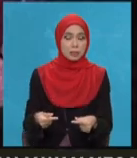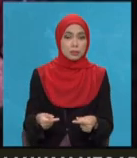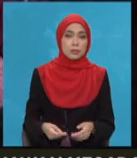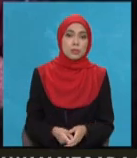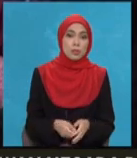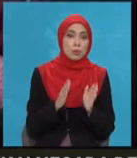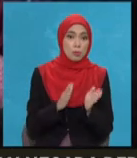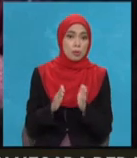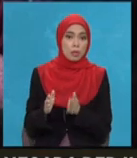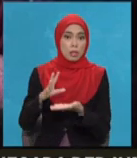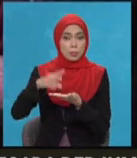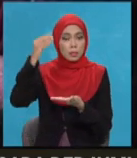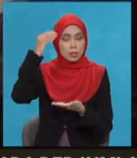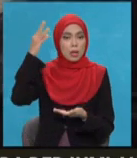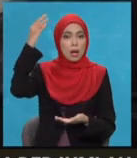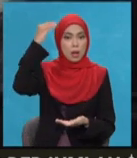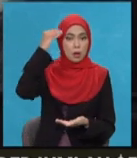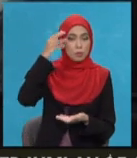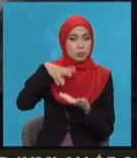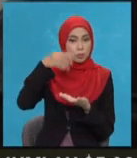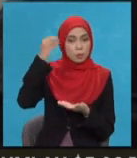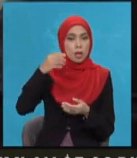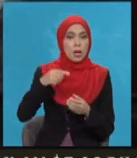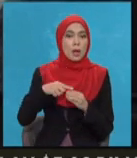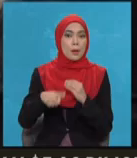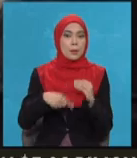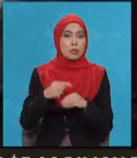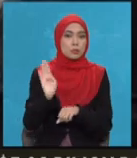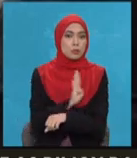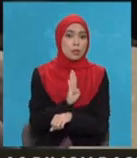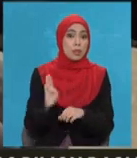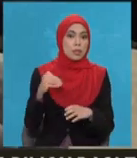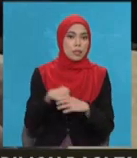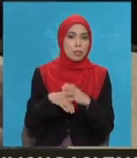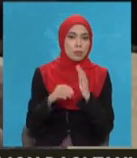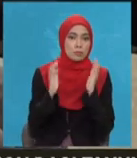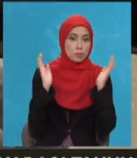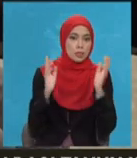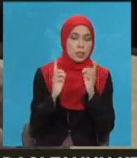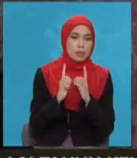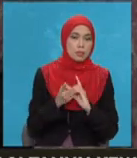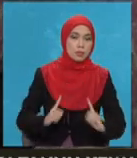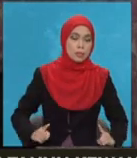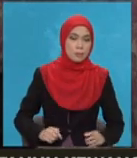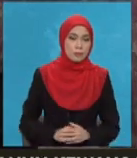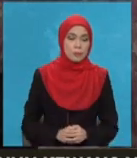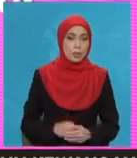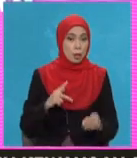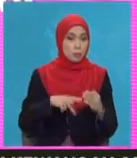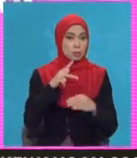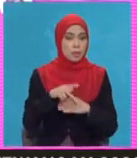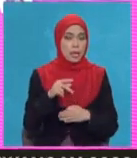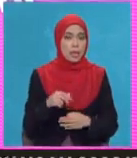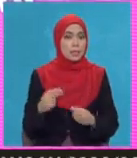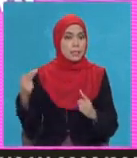dan pengetahuan mendalam mengenai keusahawanan di negara ini program yang diadakan sehingga Kamis ini merupakan satu